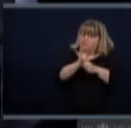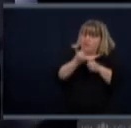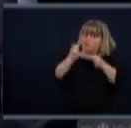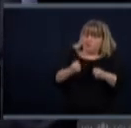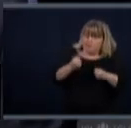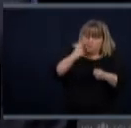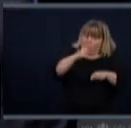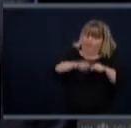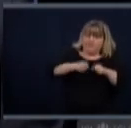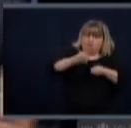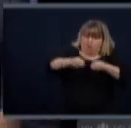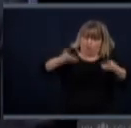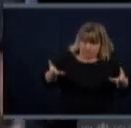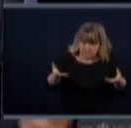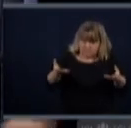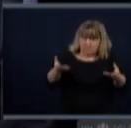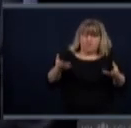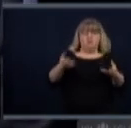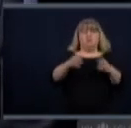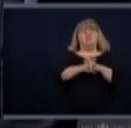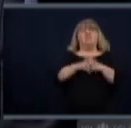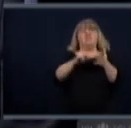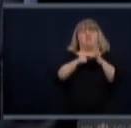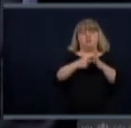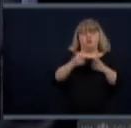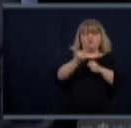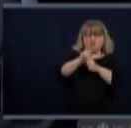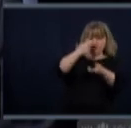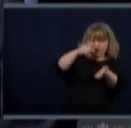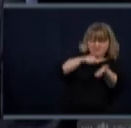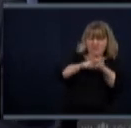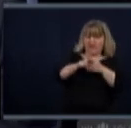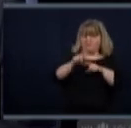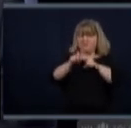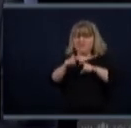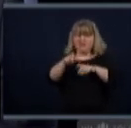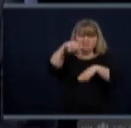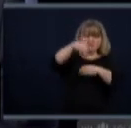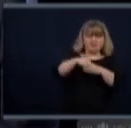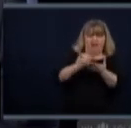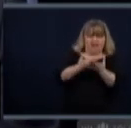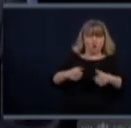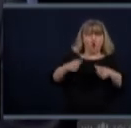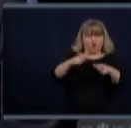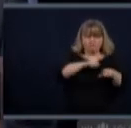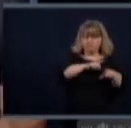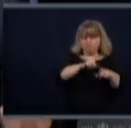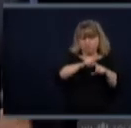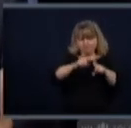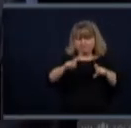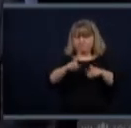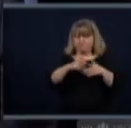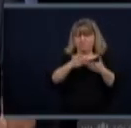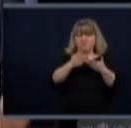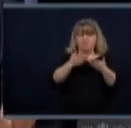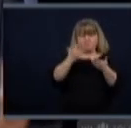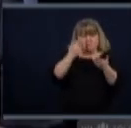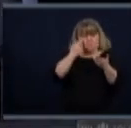avoir des enquêtes de fait, des tests de fait dans l'école, mais on va prendre toutes les mesures pour que les